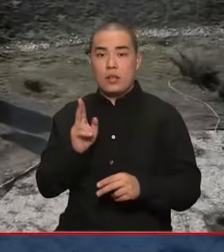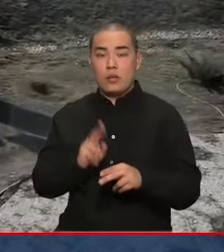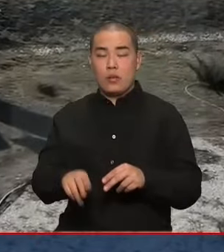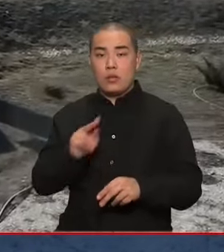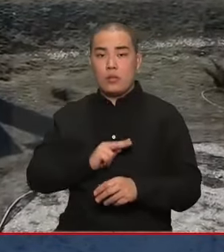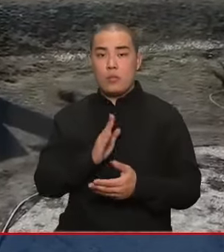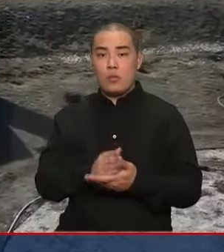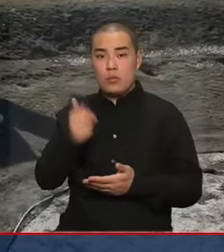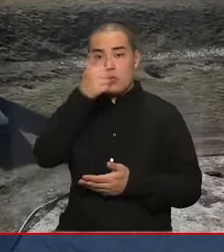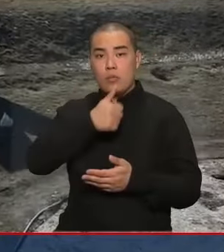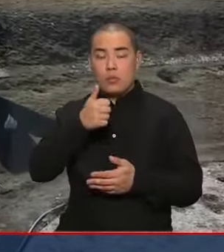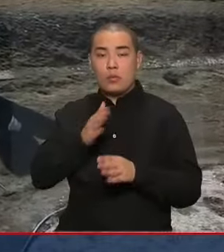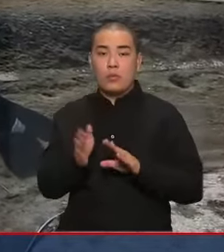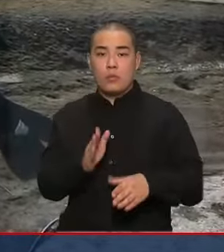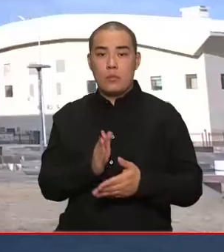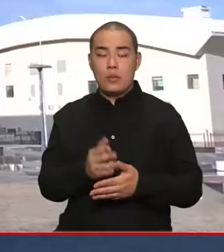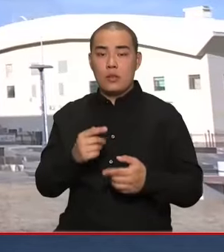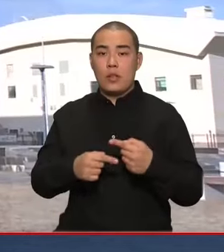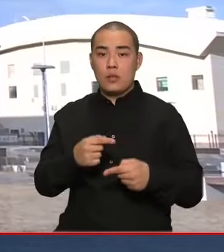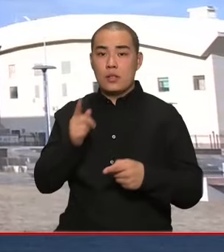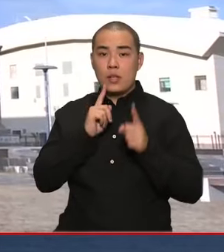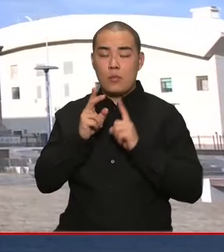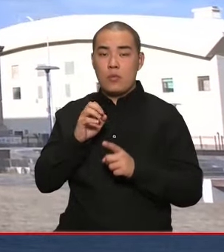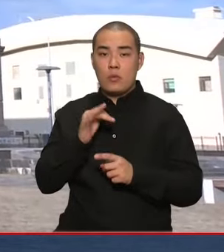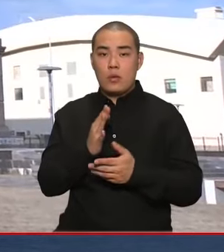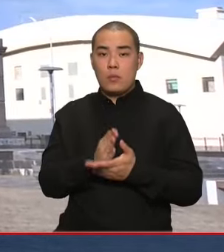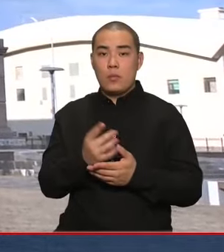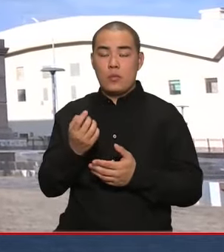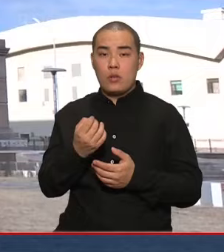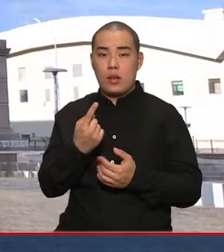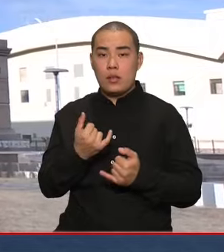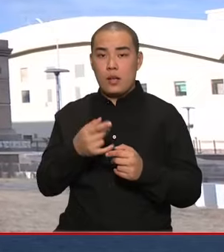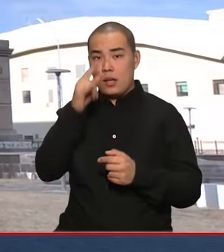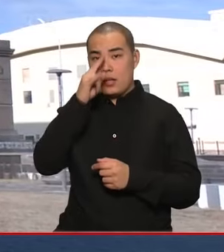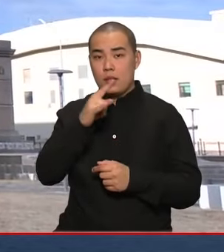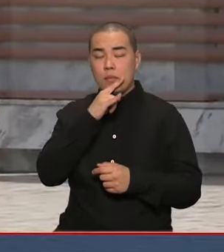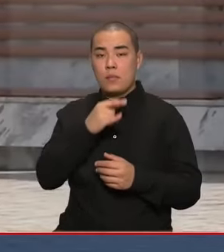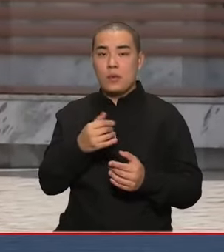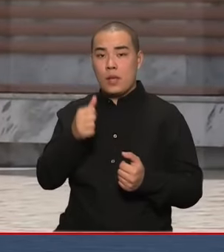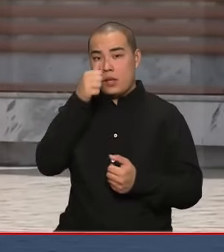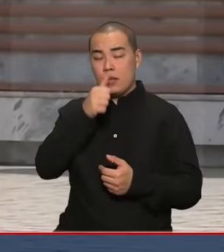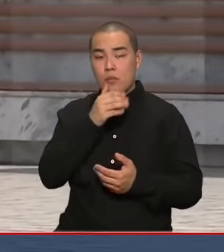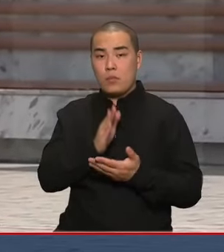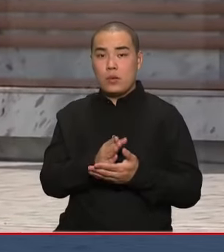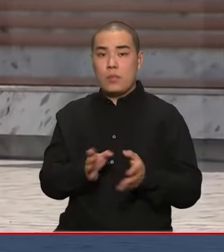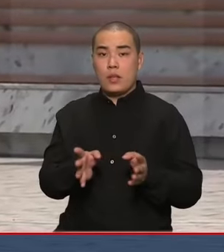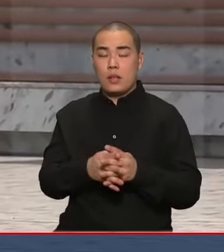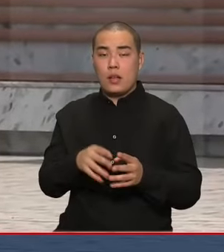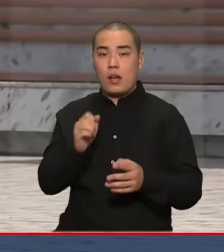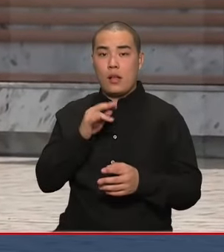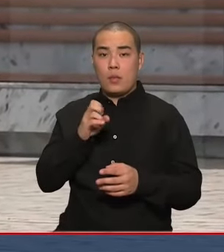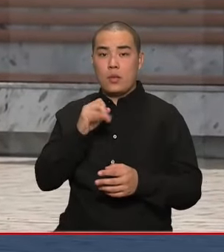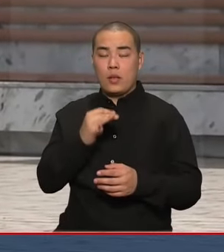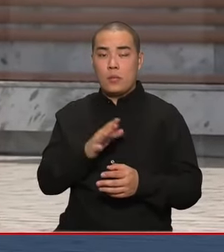подведут через год. Ну а следующее заседание Курултая пройдет в еще одном сакральном для Казахстана месте, где ханом Аблаем принимались